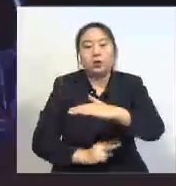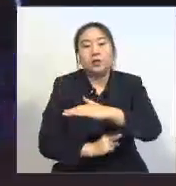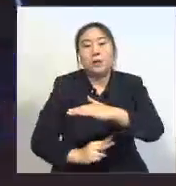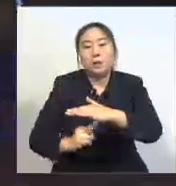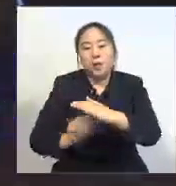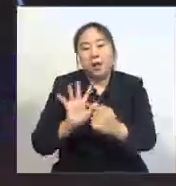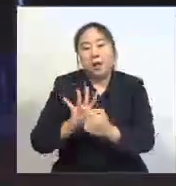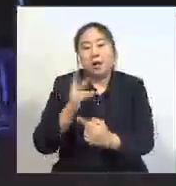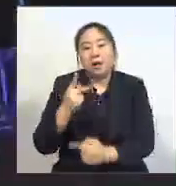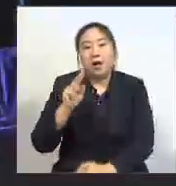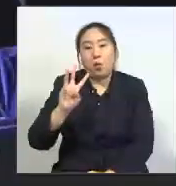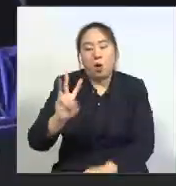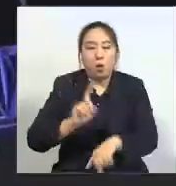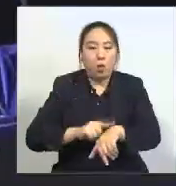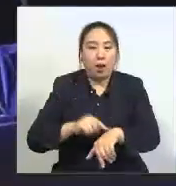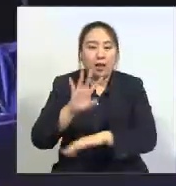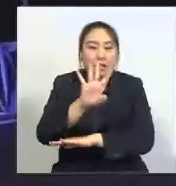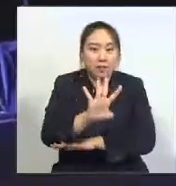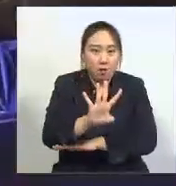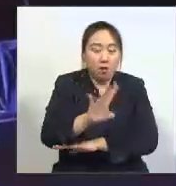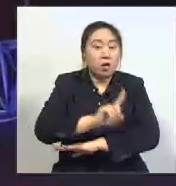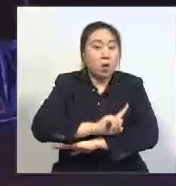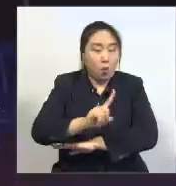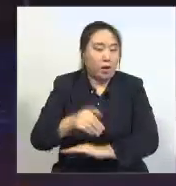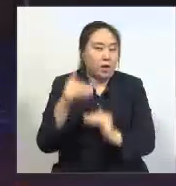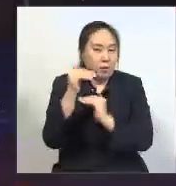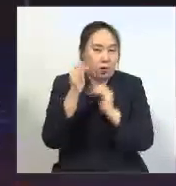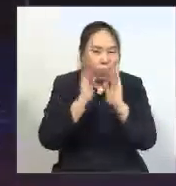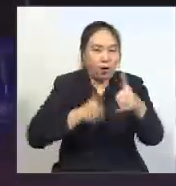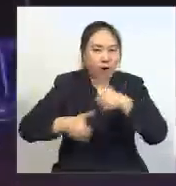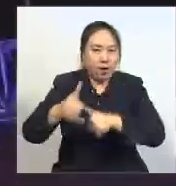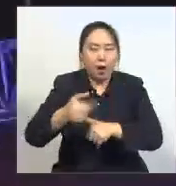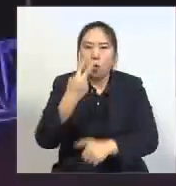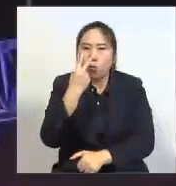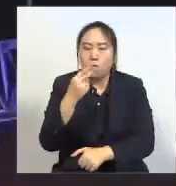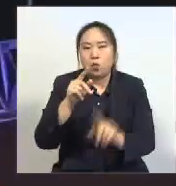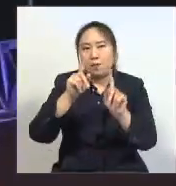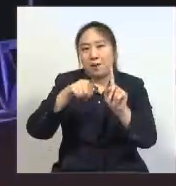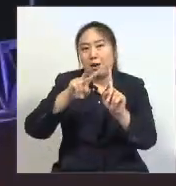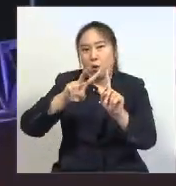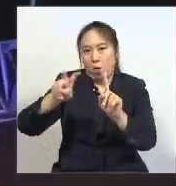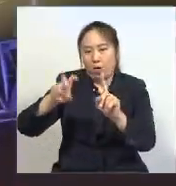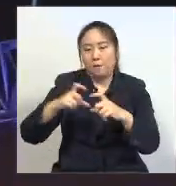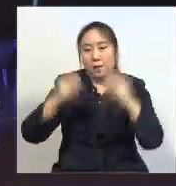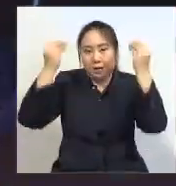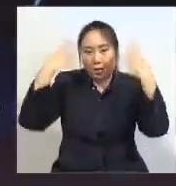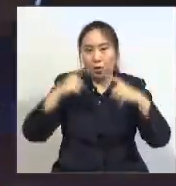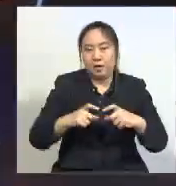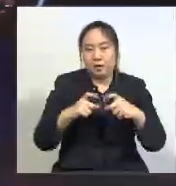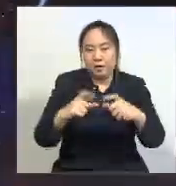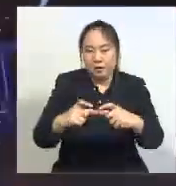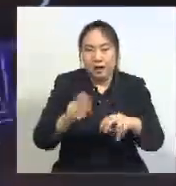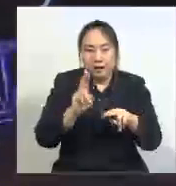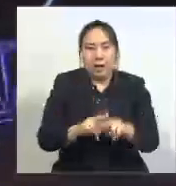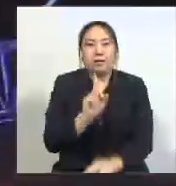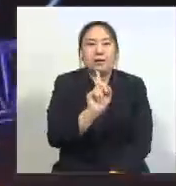แควตั้งแต่เวลา 16:00 นวันละ 1,200 ที่นั่งโดยแสดงบัตรประจำตัวประชาชน1ใบต่อ1ที่นั่